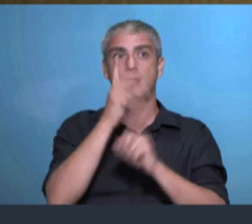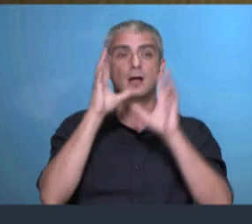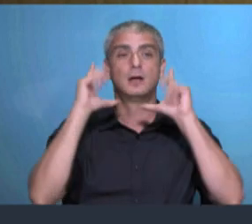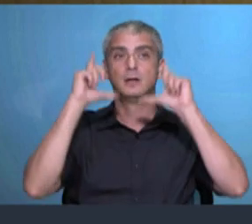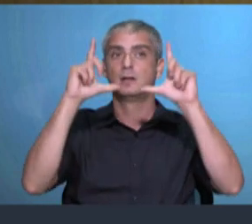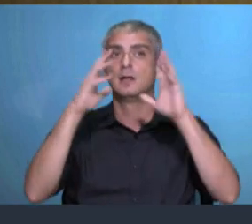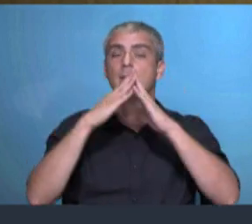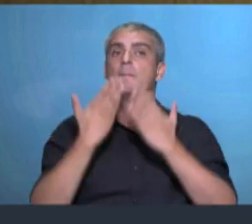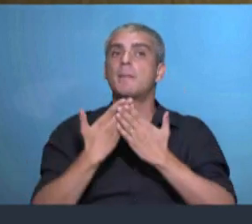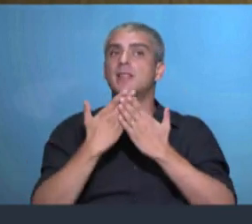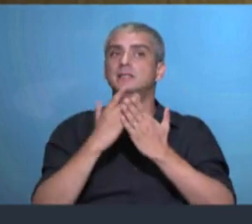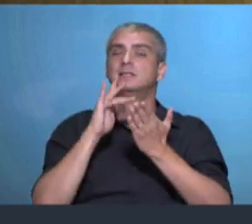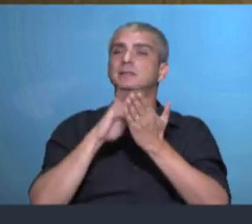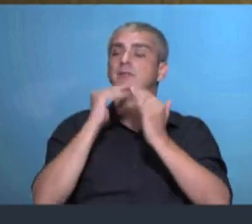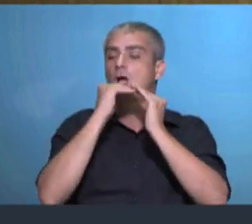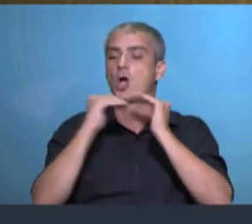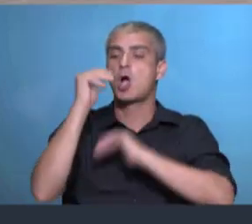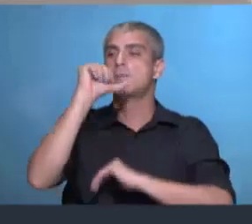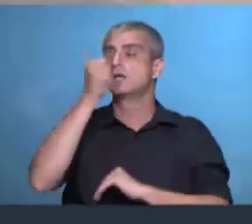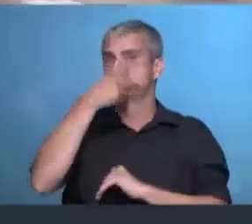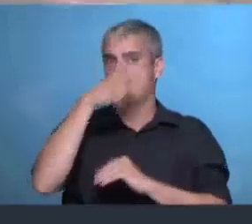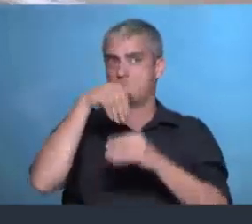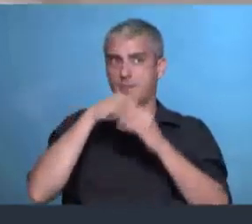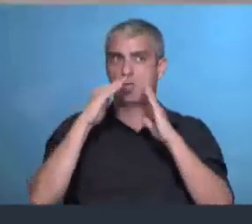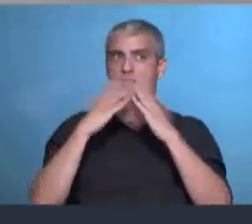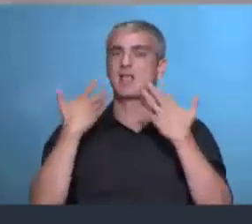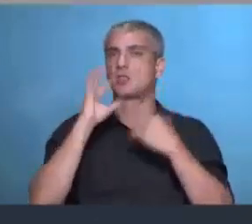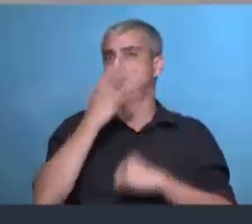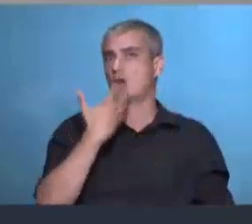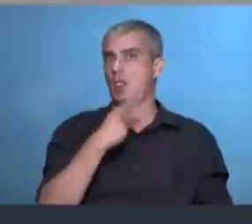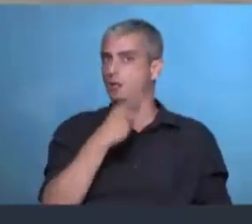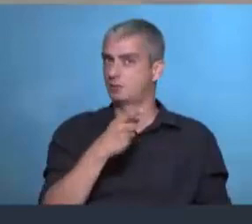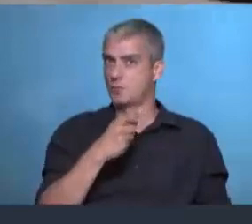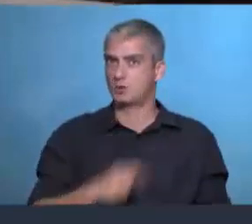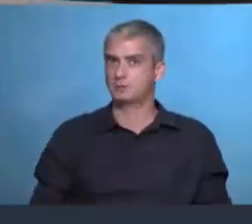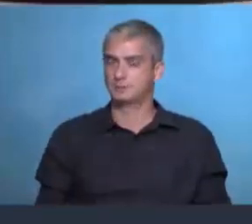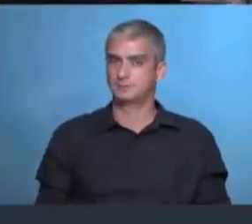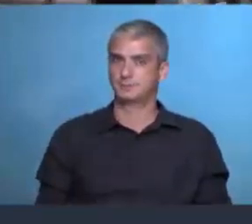בבית הכנסת הממוקם בקומה הראשונה בדירת הנופש של האדמו"ר.